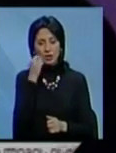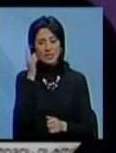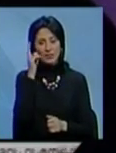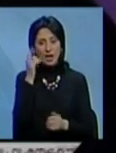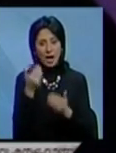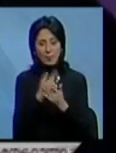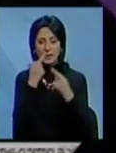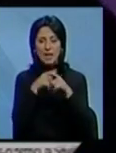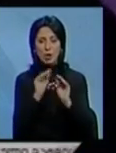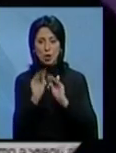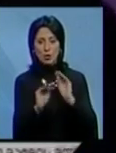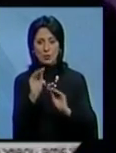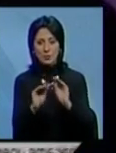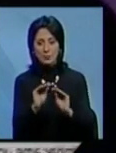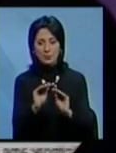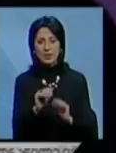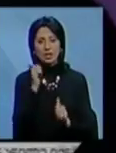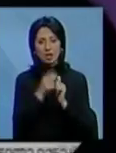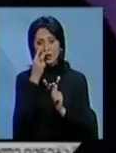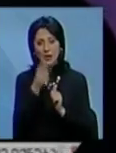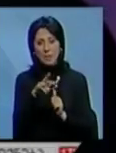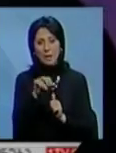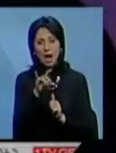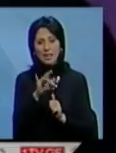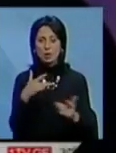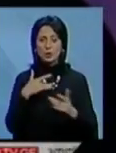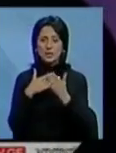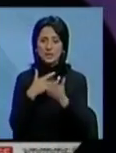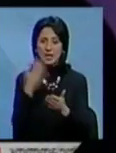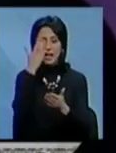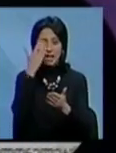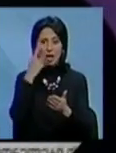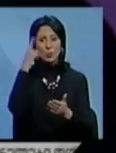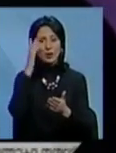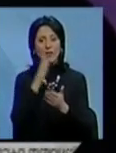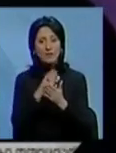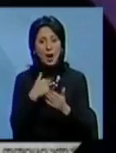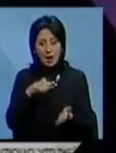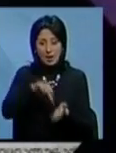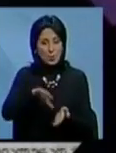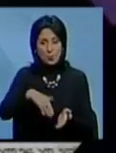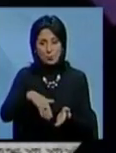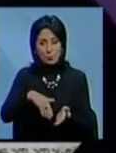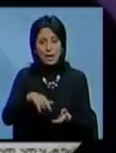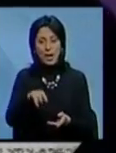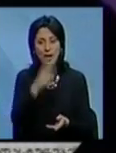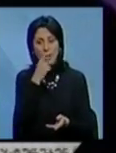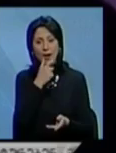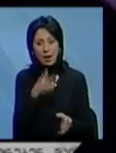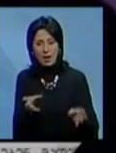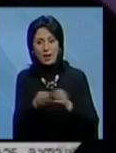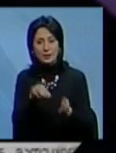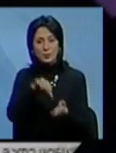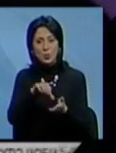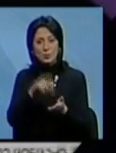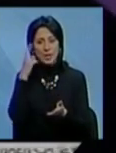ამბის და ახალი ტექნოლოგიების ნაზავია. ხშირად ვხედავთ მაკნატუნას სცენაზე, ეკრანზე, მაგრამ მასში ჩვენ არ მონაწილეობთ. აქ კი დამთვალიერებელი